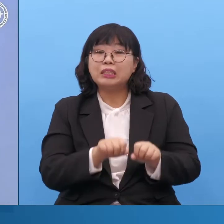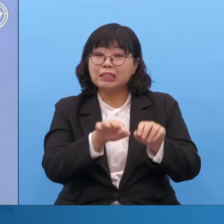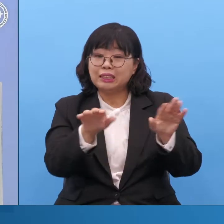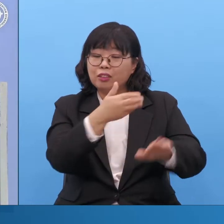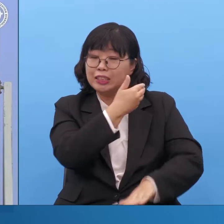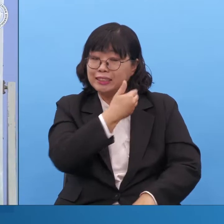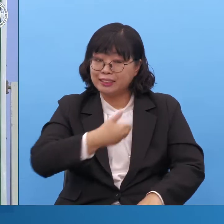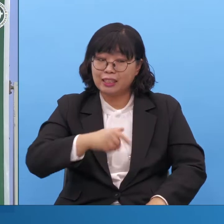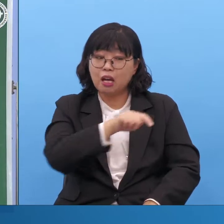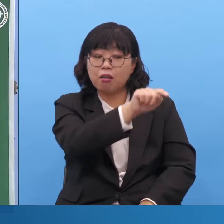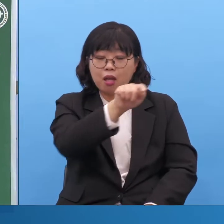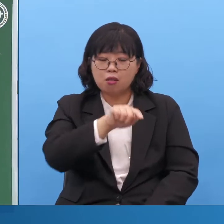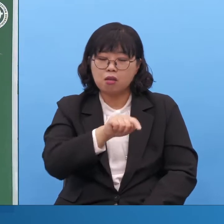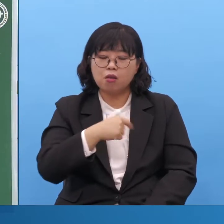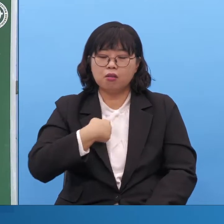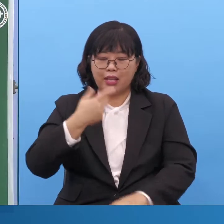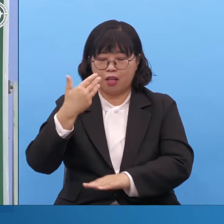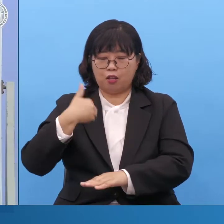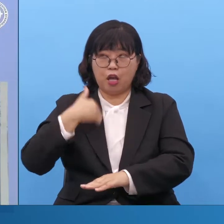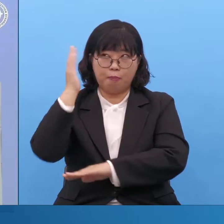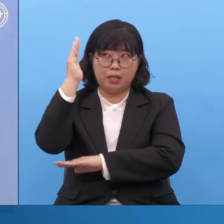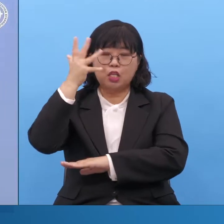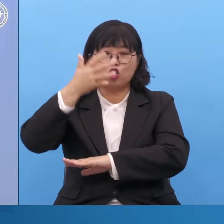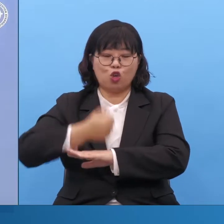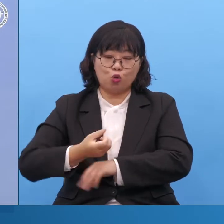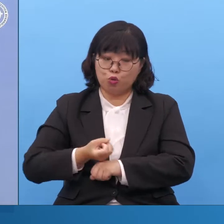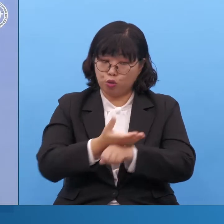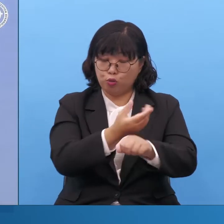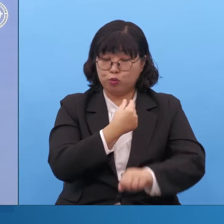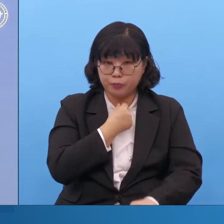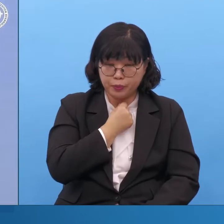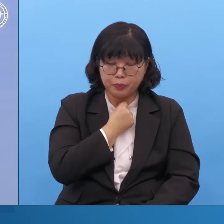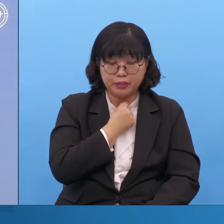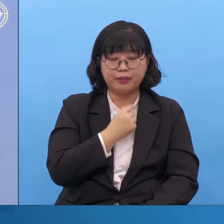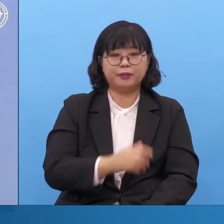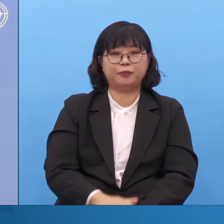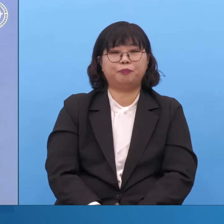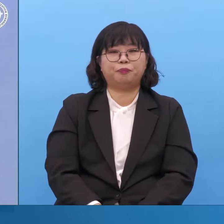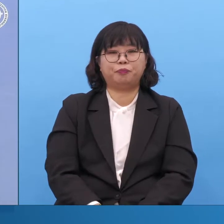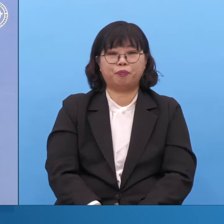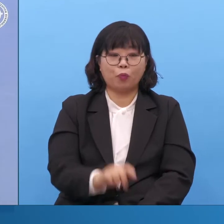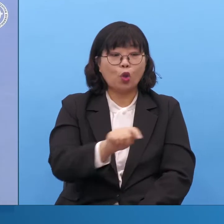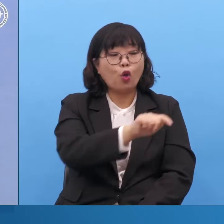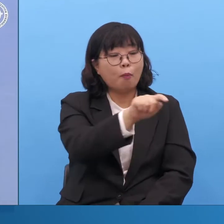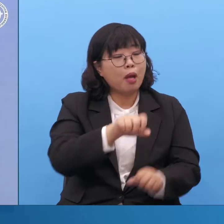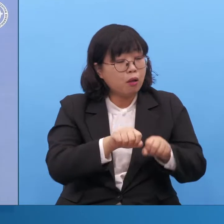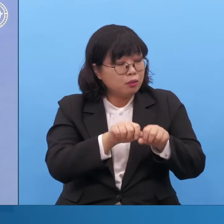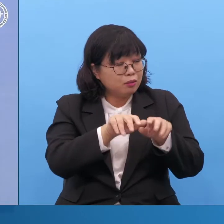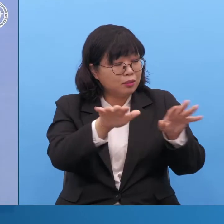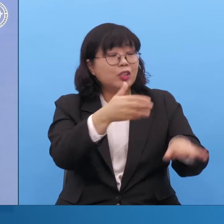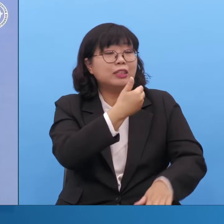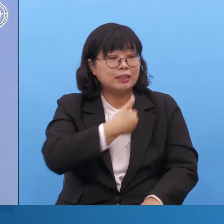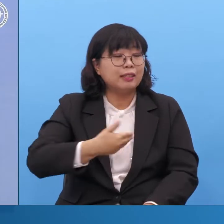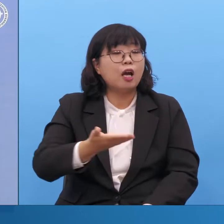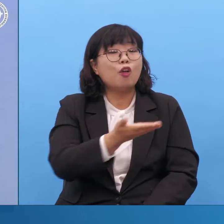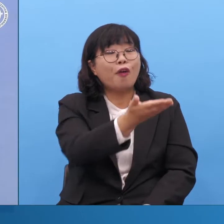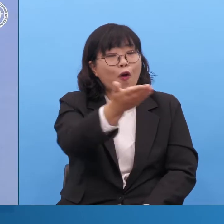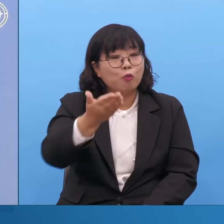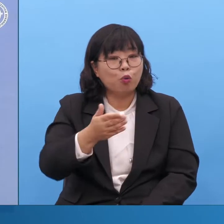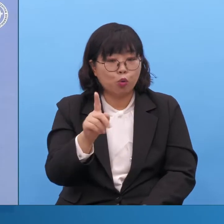흩어진 제자들이 어떻게 무엇을 정복해야 되는가? Are the scattered disciples, what did they conquer?